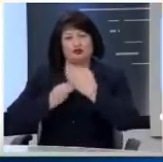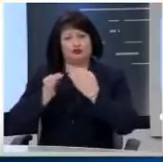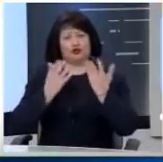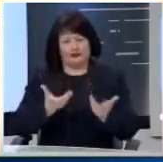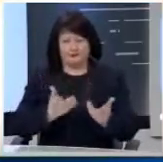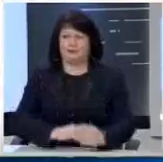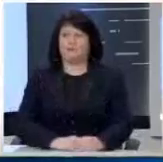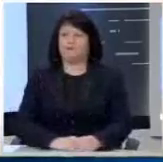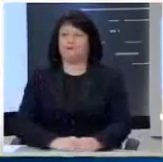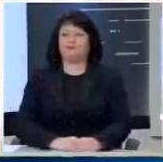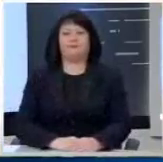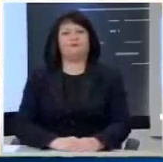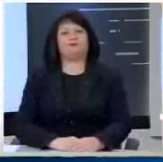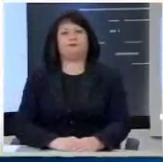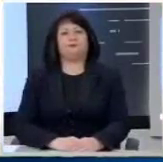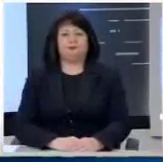εξής.